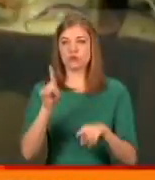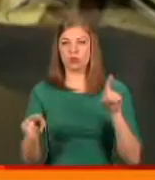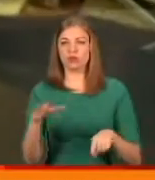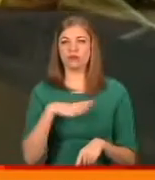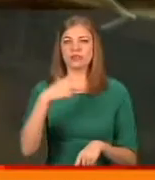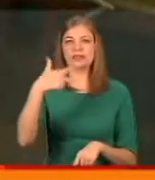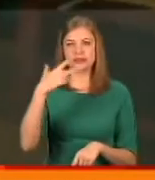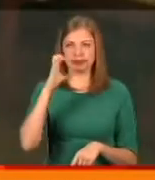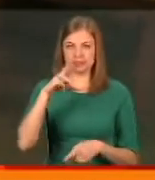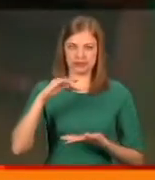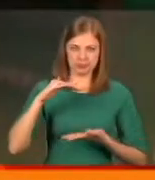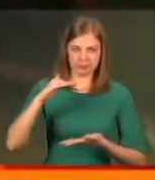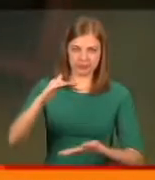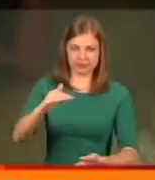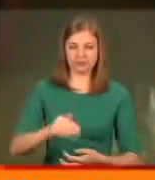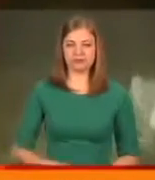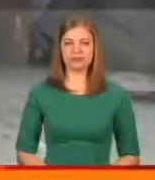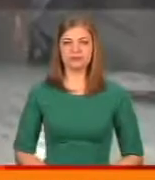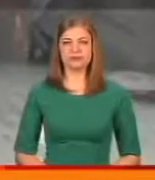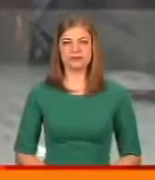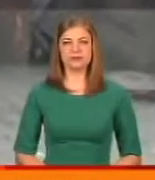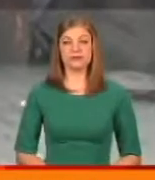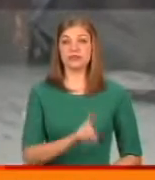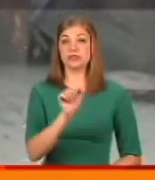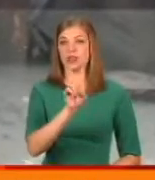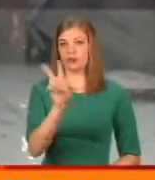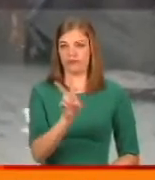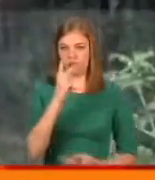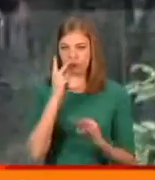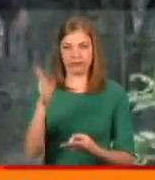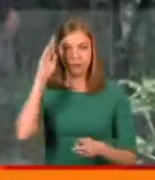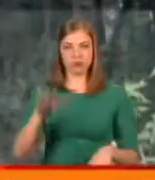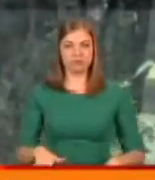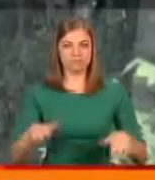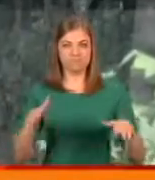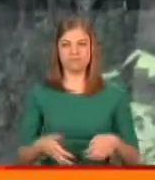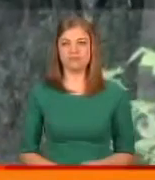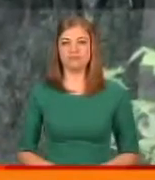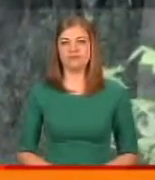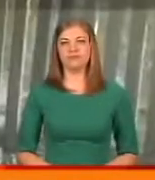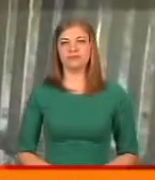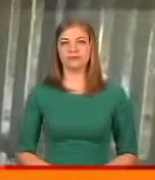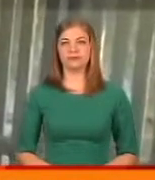сягав 30 сантиметрів. За два часа щось зробила, да?